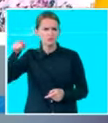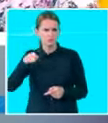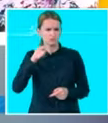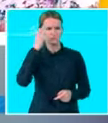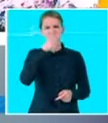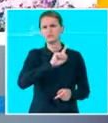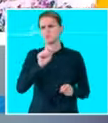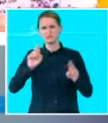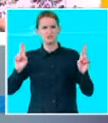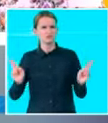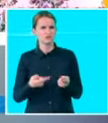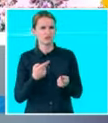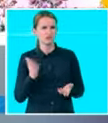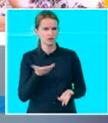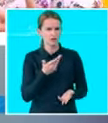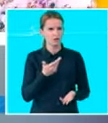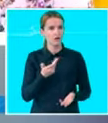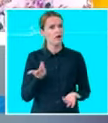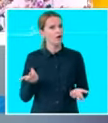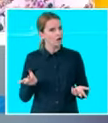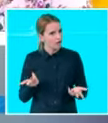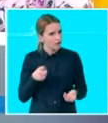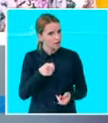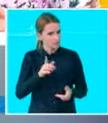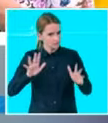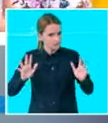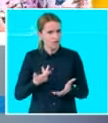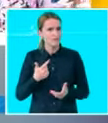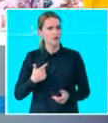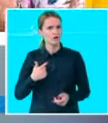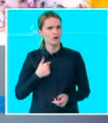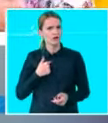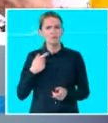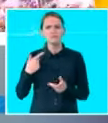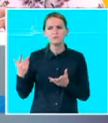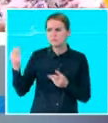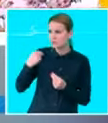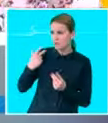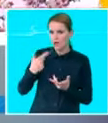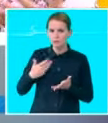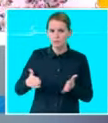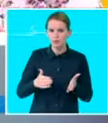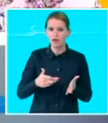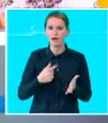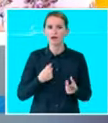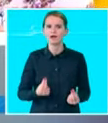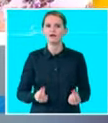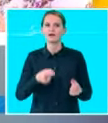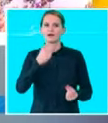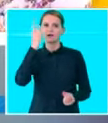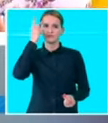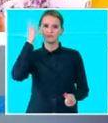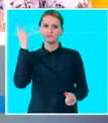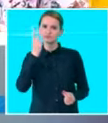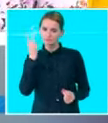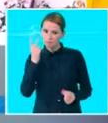мен е, че аз реално минах този път, който хората ежедневно минават. Когато се каже съдебна реформа, някак това им звучи далечно и си казва, това не се яде и не се